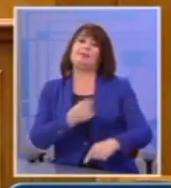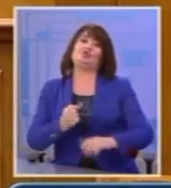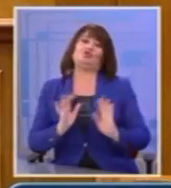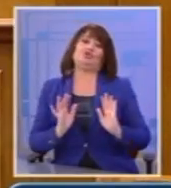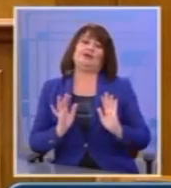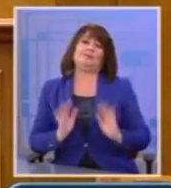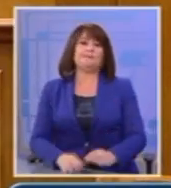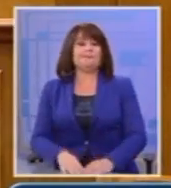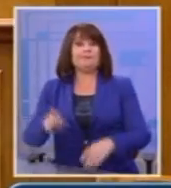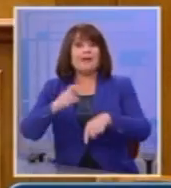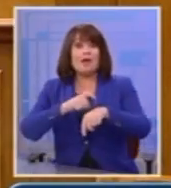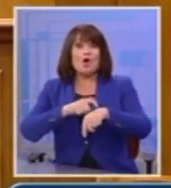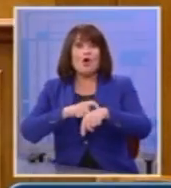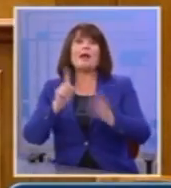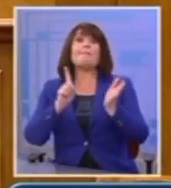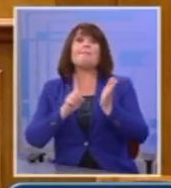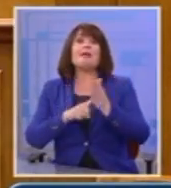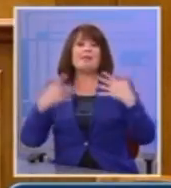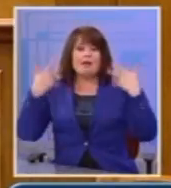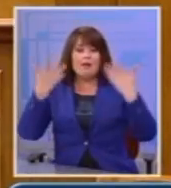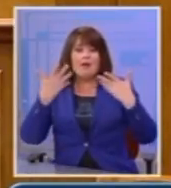Και τώρα έρχεται η ώρα να κάνουμε απολογισμό.